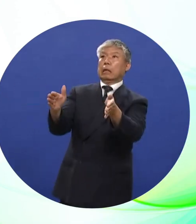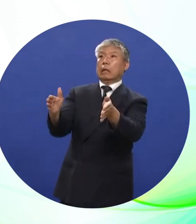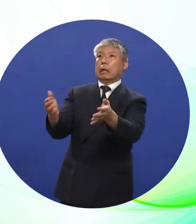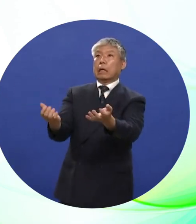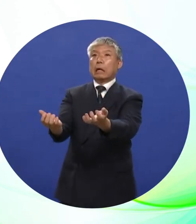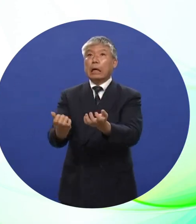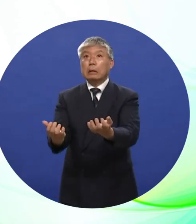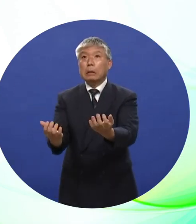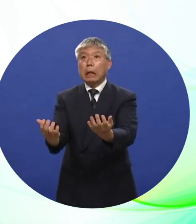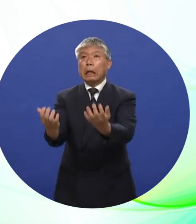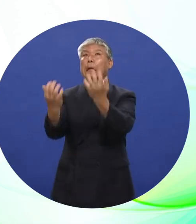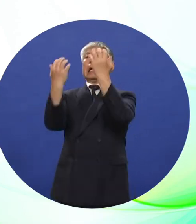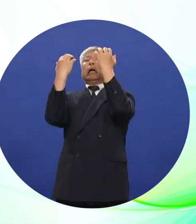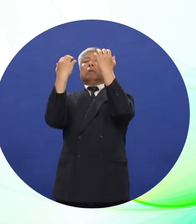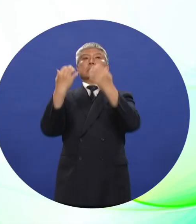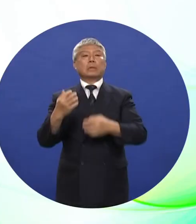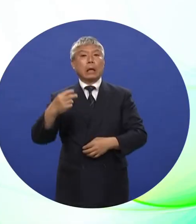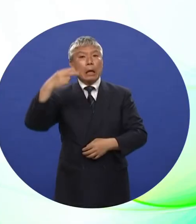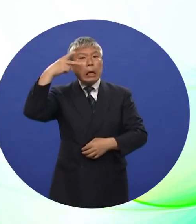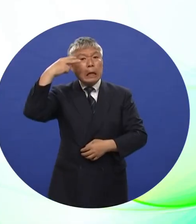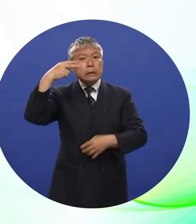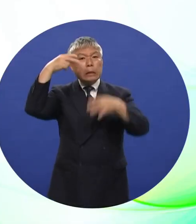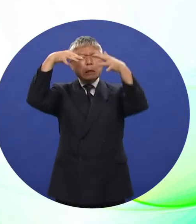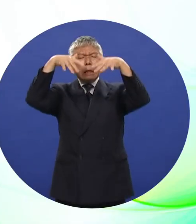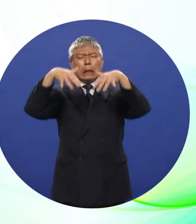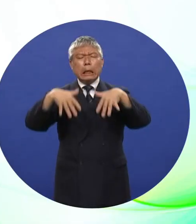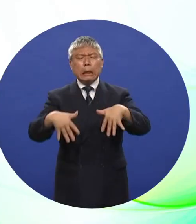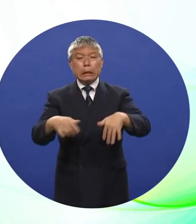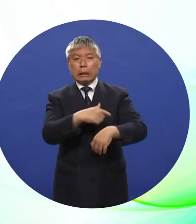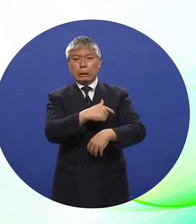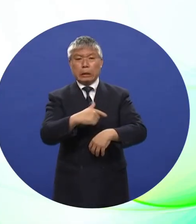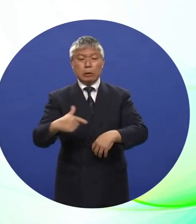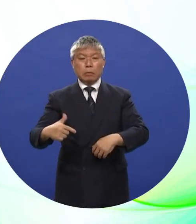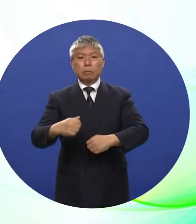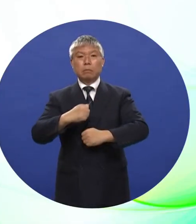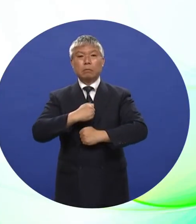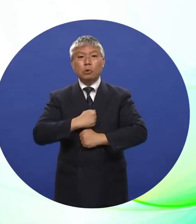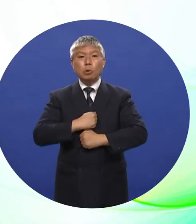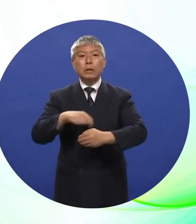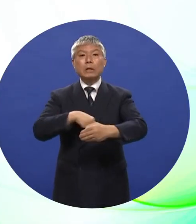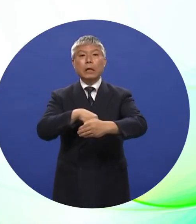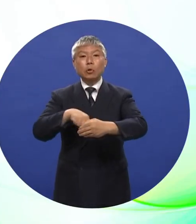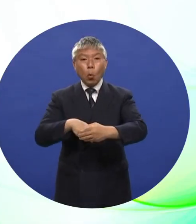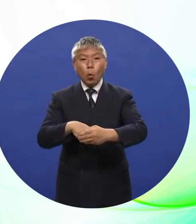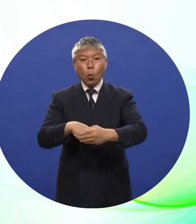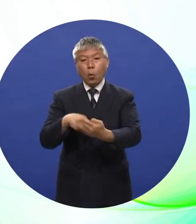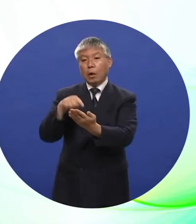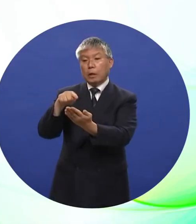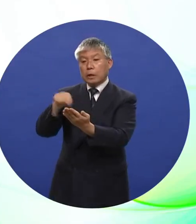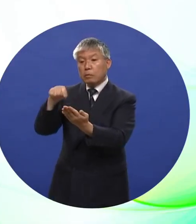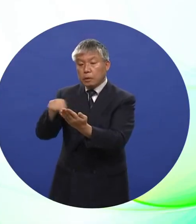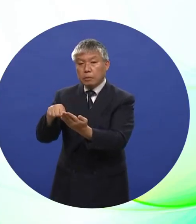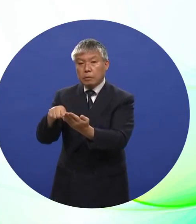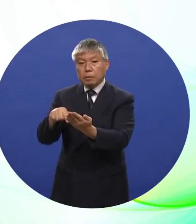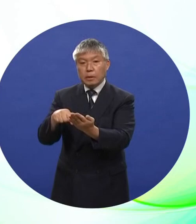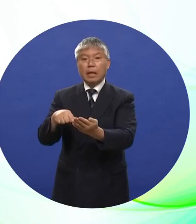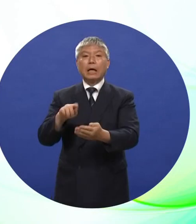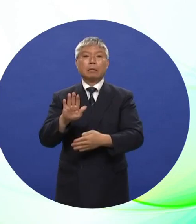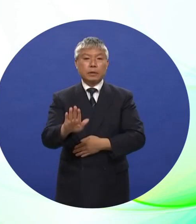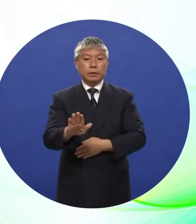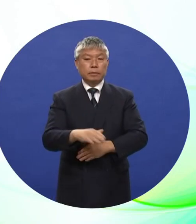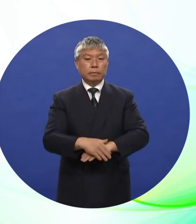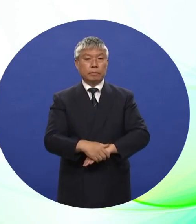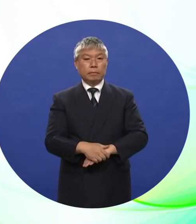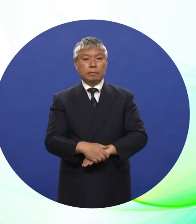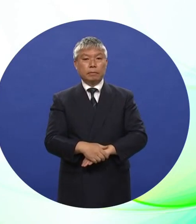具の転倒落下、ガラスの飛散といった気をつける内容とチェック項目が掲載されています